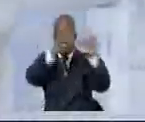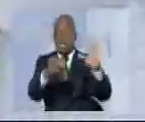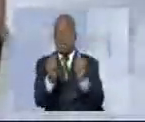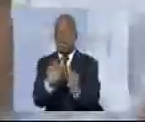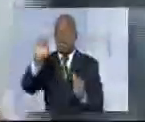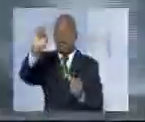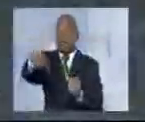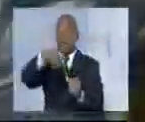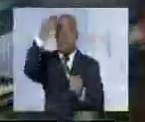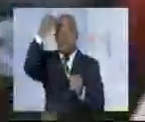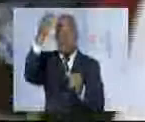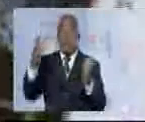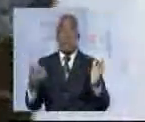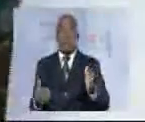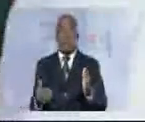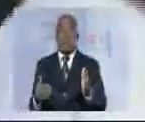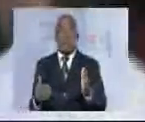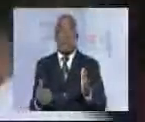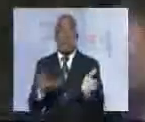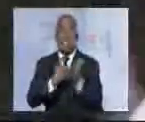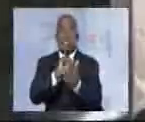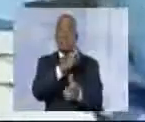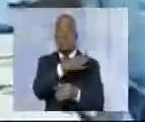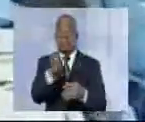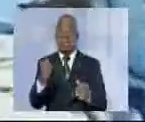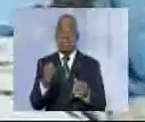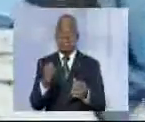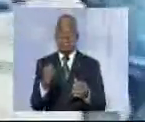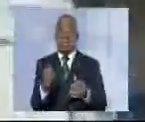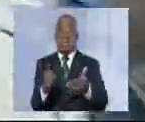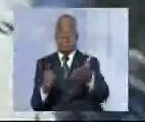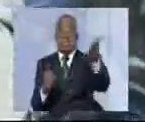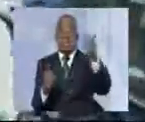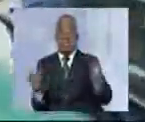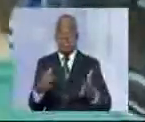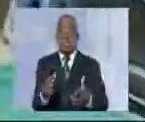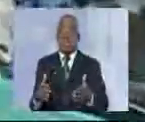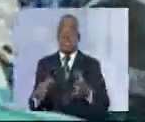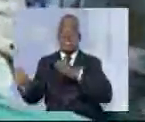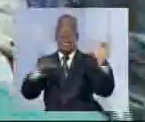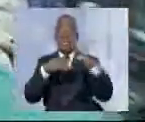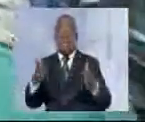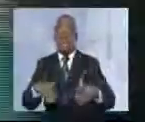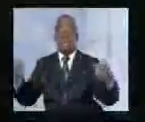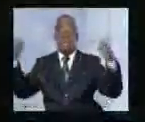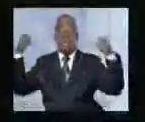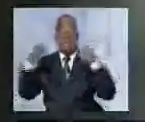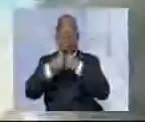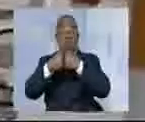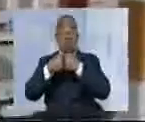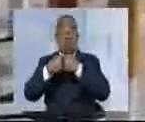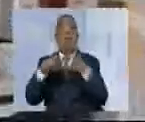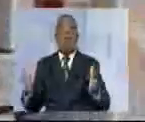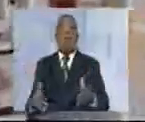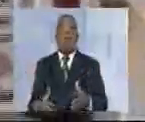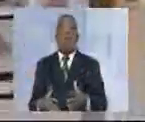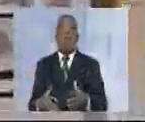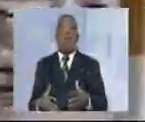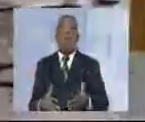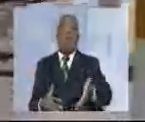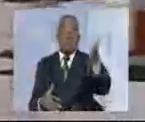Les forces anti-émeutes auraient donné l'assaut sur la place occupée après expiration d'un ultimatum. L'opération a tourné au bain de sang.